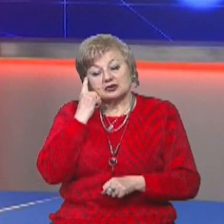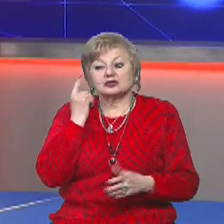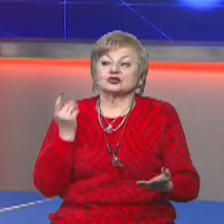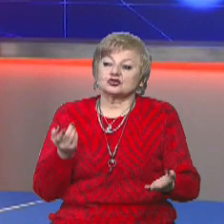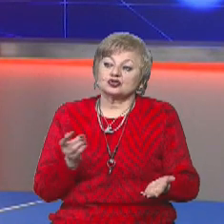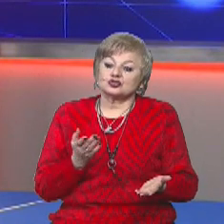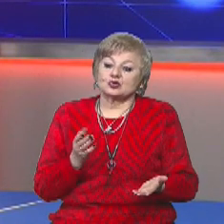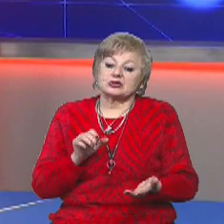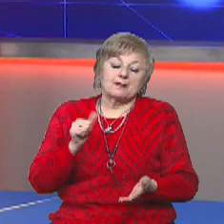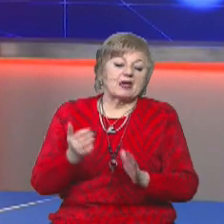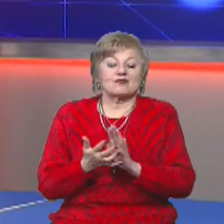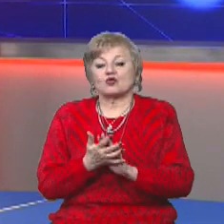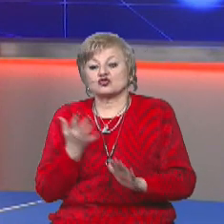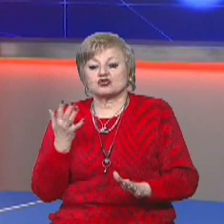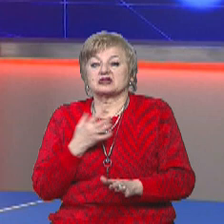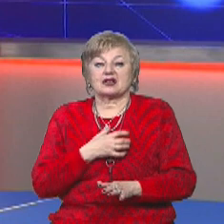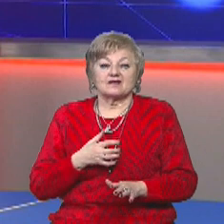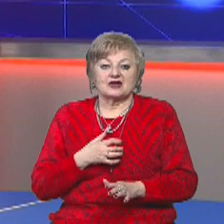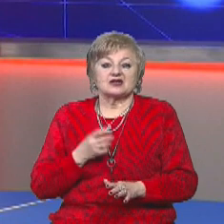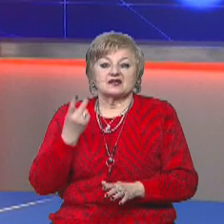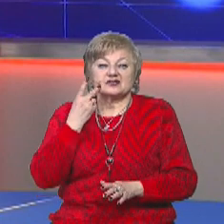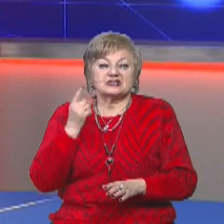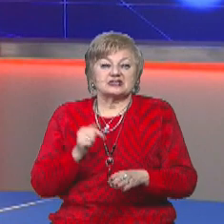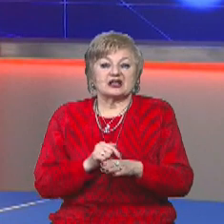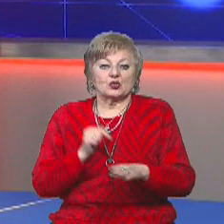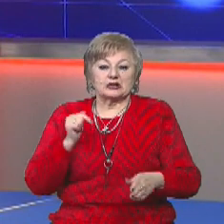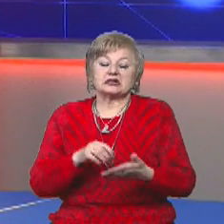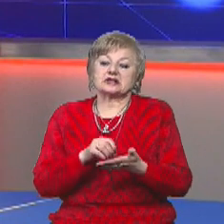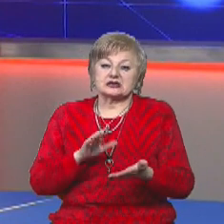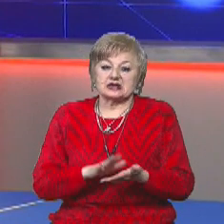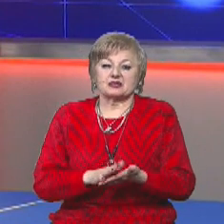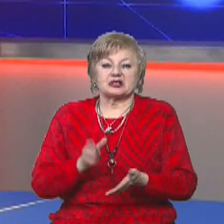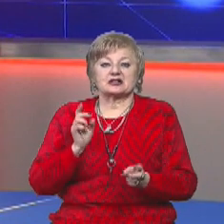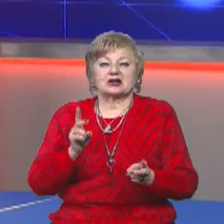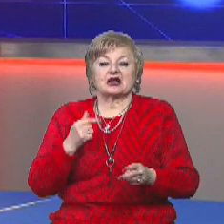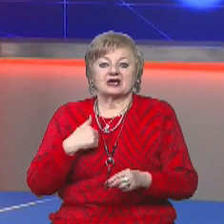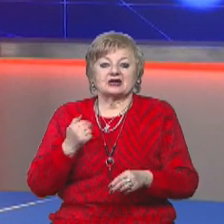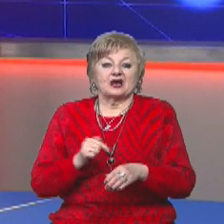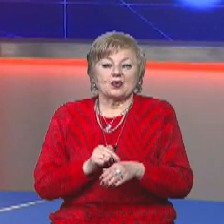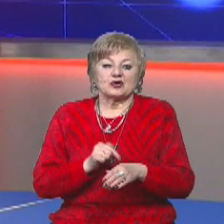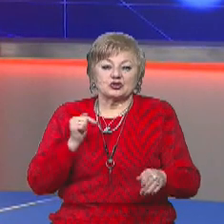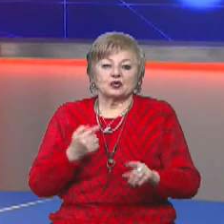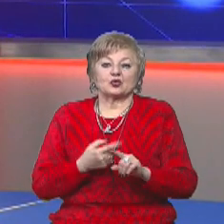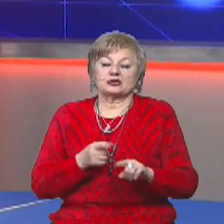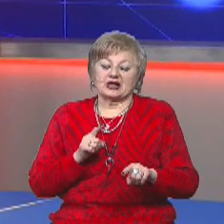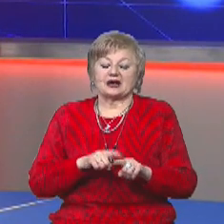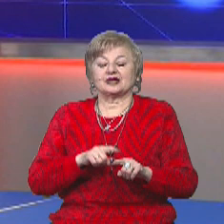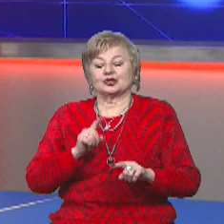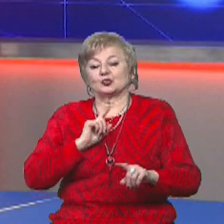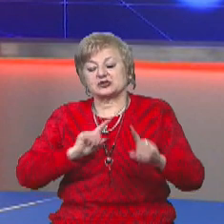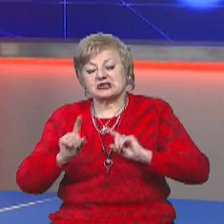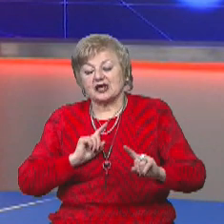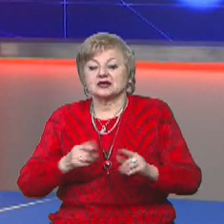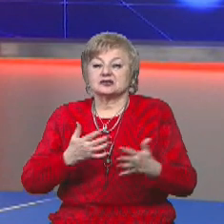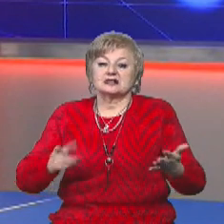там першочергово, і влада завжди реагує на запити людей. Як я відреагую на цю сесію, на висловлювання